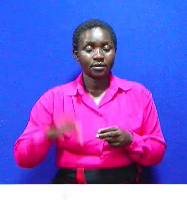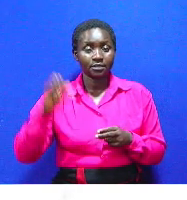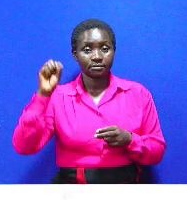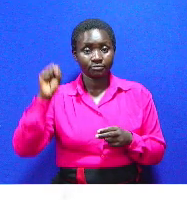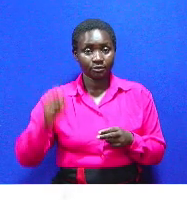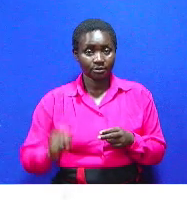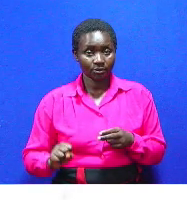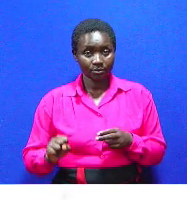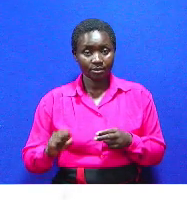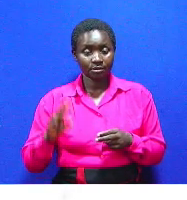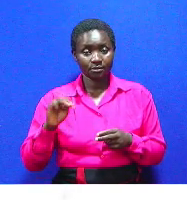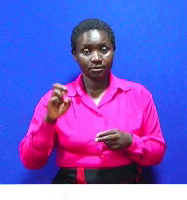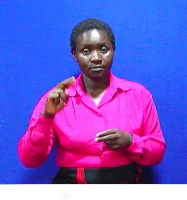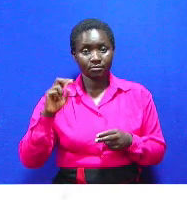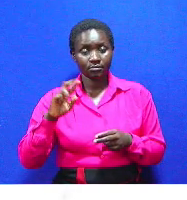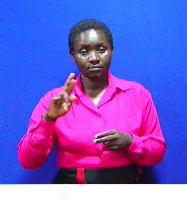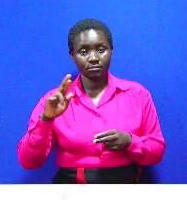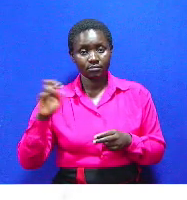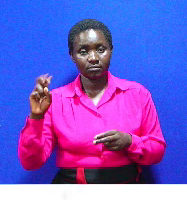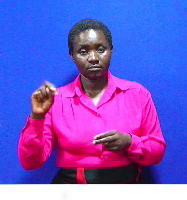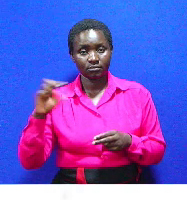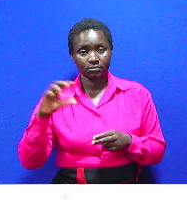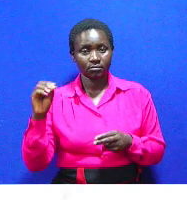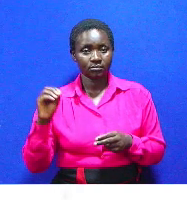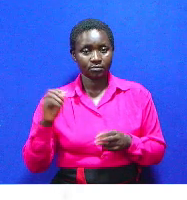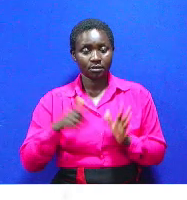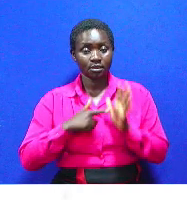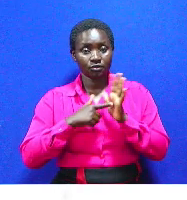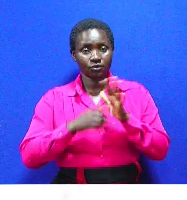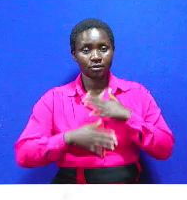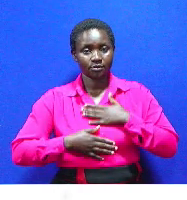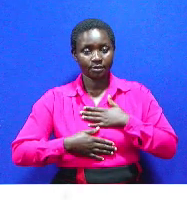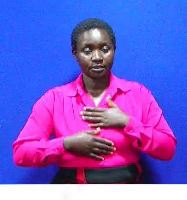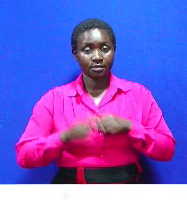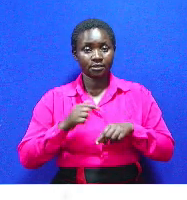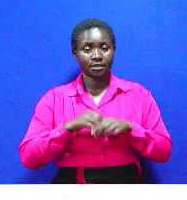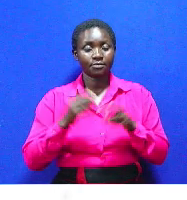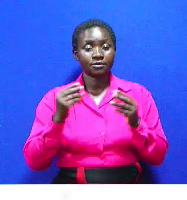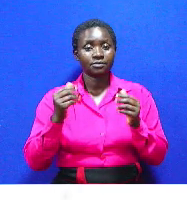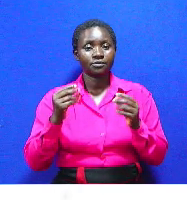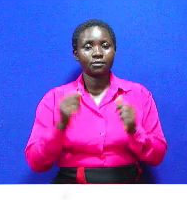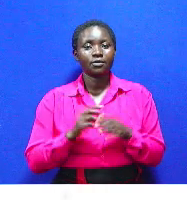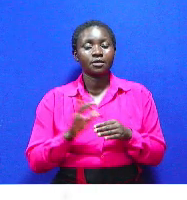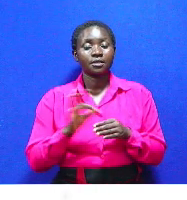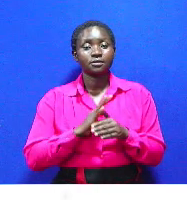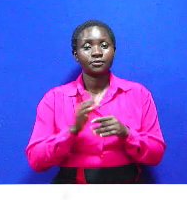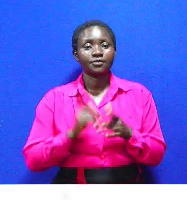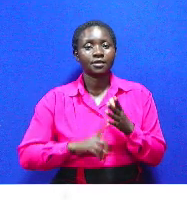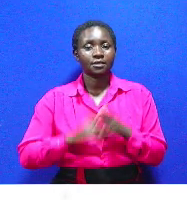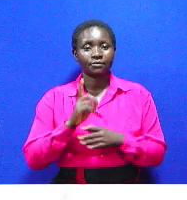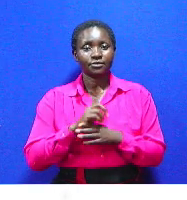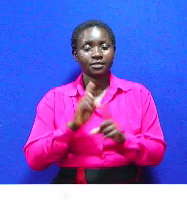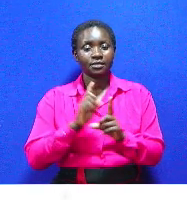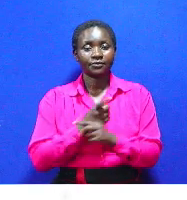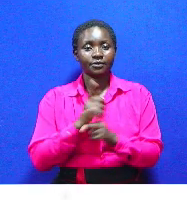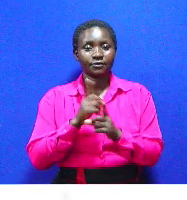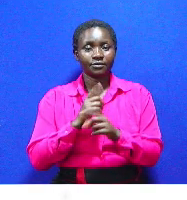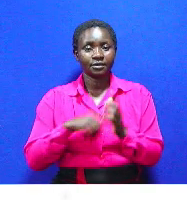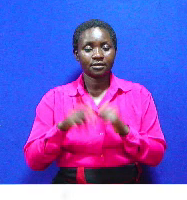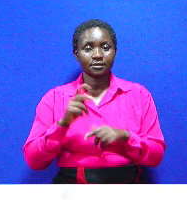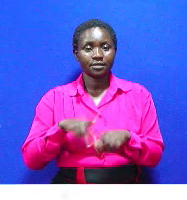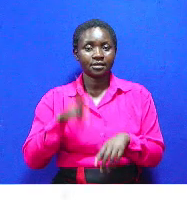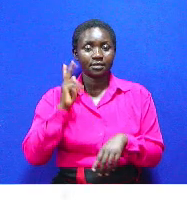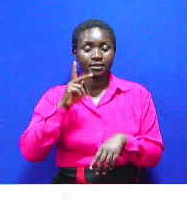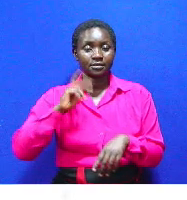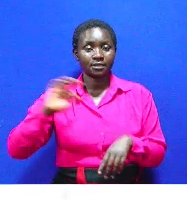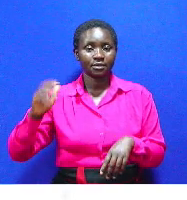asibagania abarai yabo kwa umosike Arati Chinga Kishinyororo asogu ikirania ama gendero aa imeye county ya